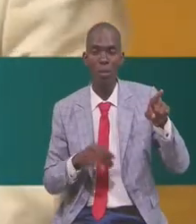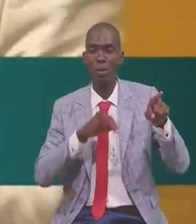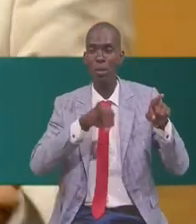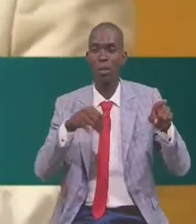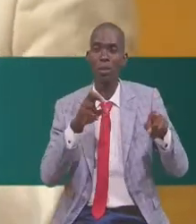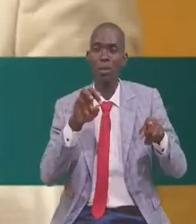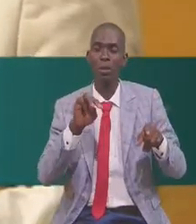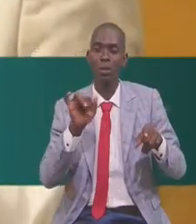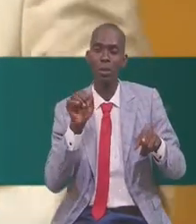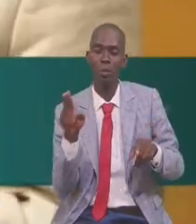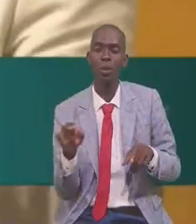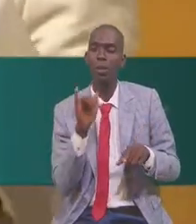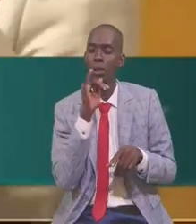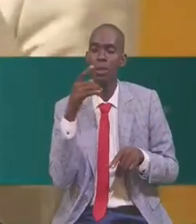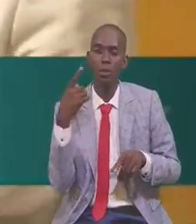pour renverser